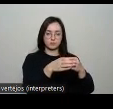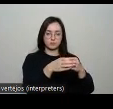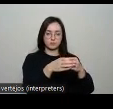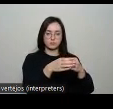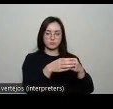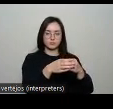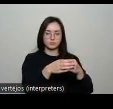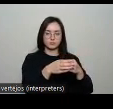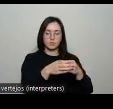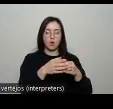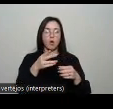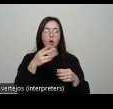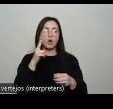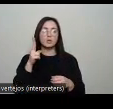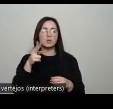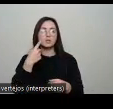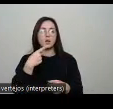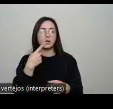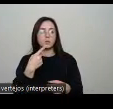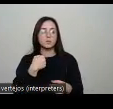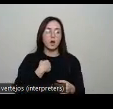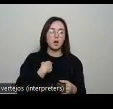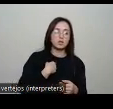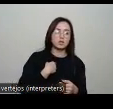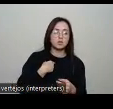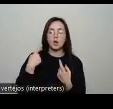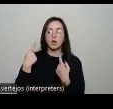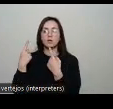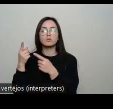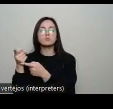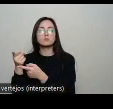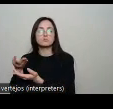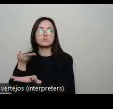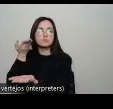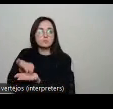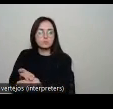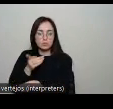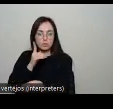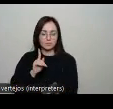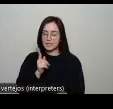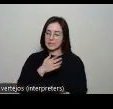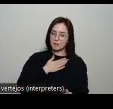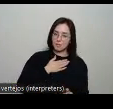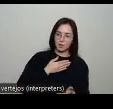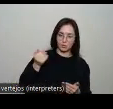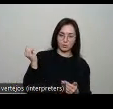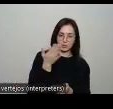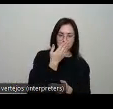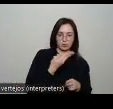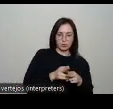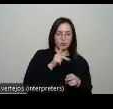Ar jūs kalbėsite, ar aš? Kas komentuos šią skaidrę? Ne, čia mano skaidrė, tai aš komentuosiu.